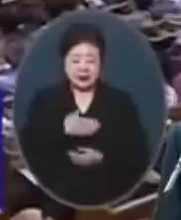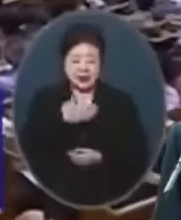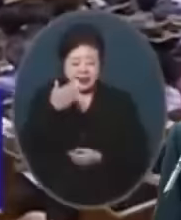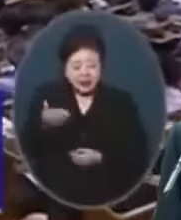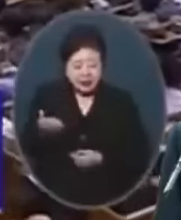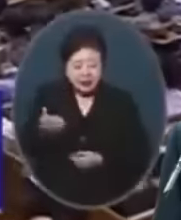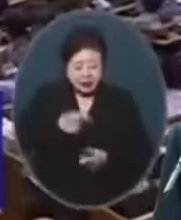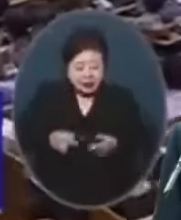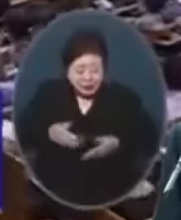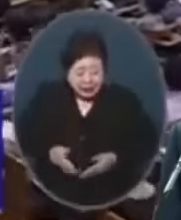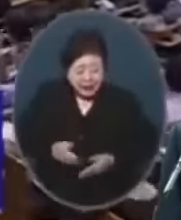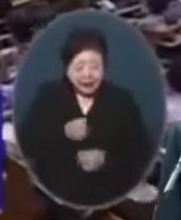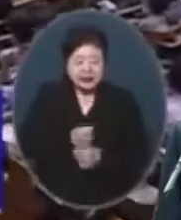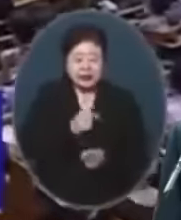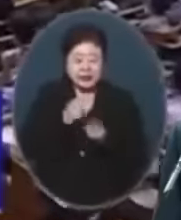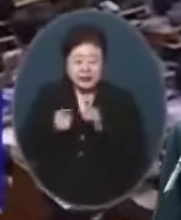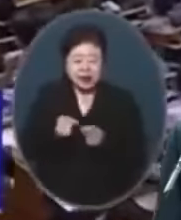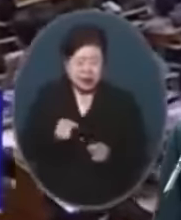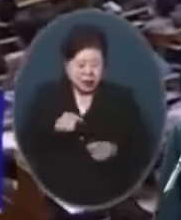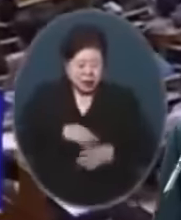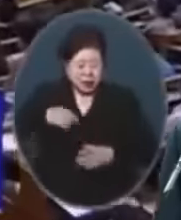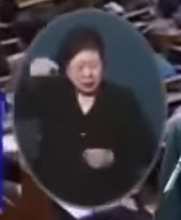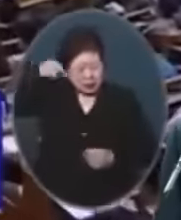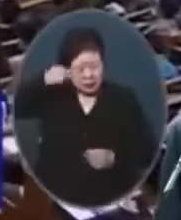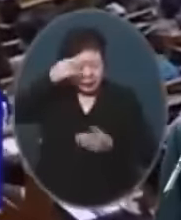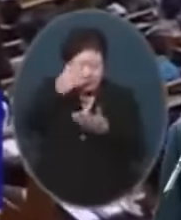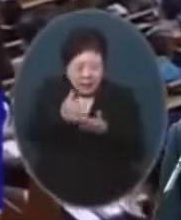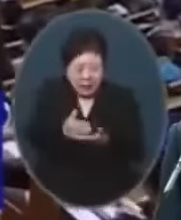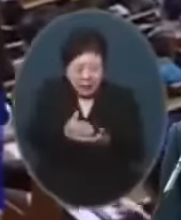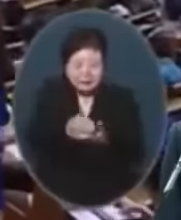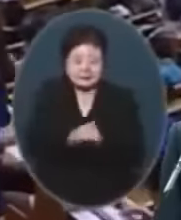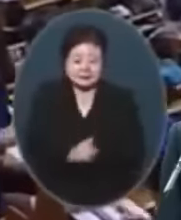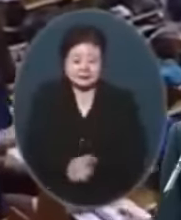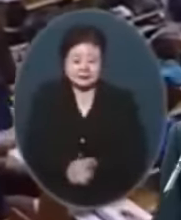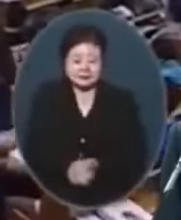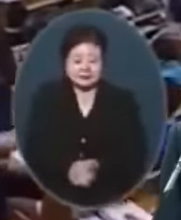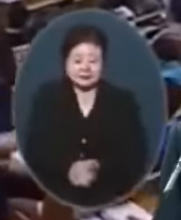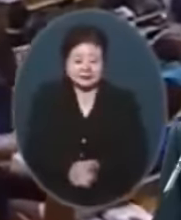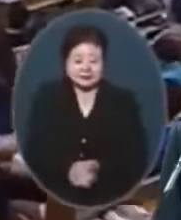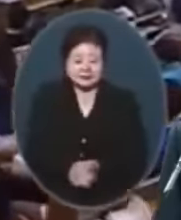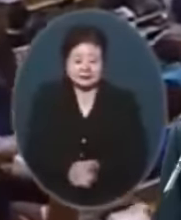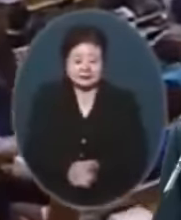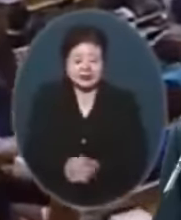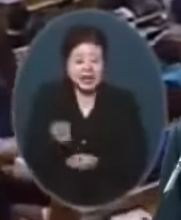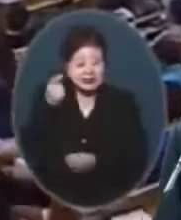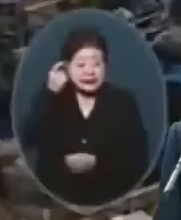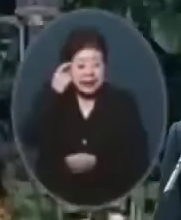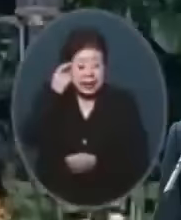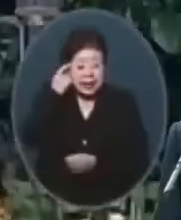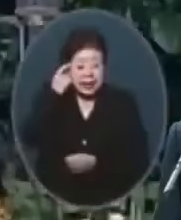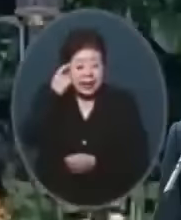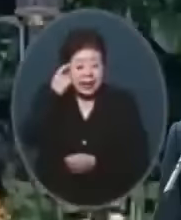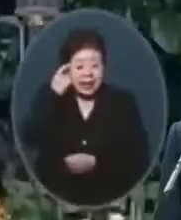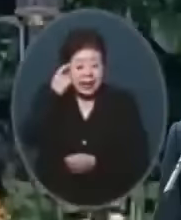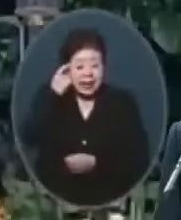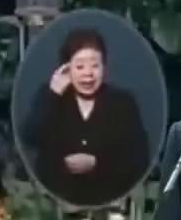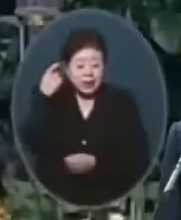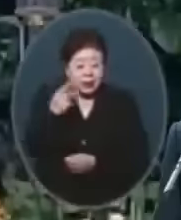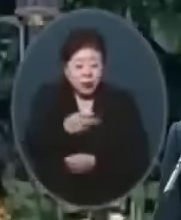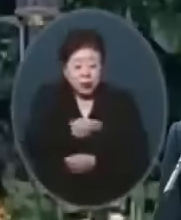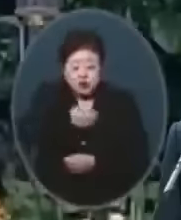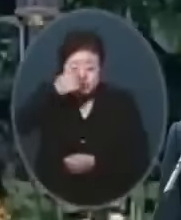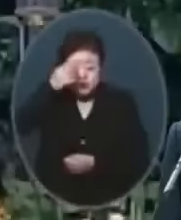내게 거듭나야 하겠다는 말을 놀랍게 여기지 말라고 말하신 것입니다. 생각, 또